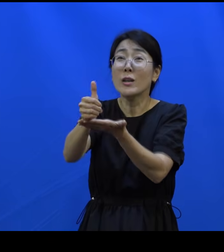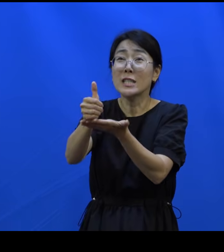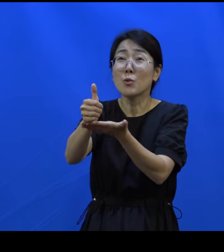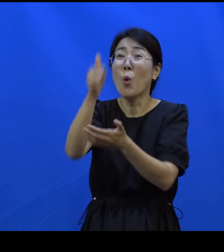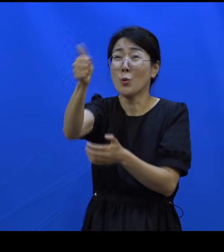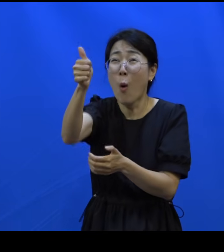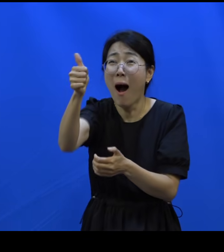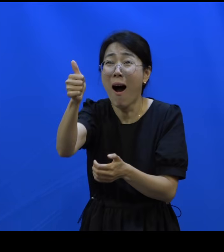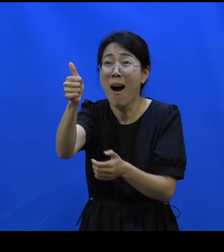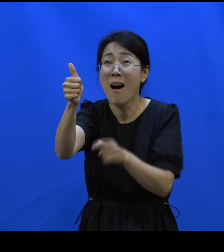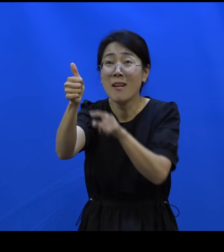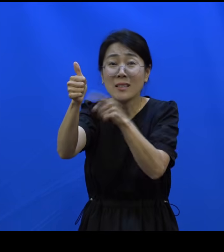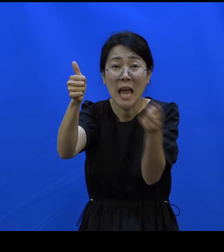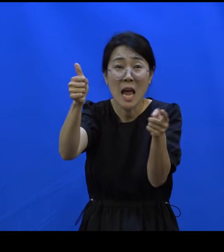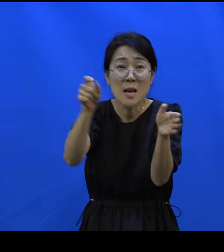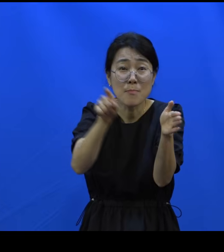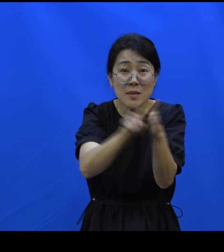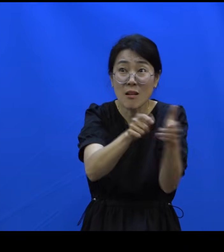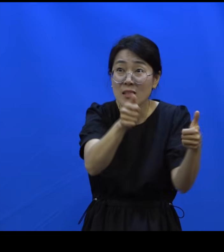그 그리스도인들이 싫다는 거예요.